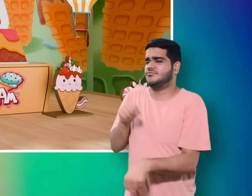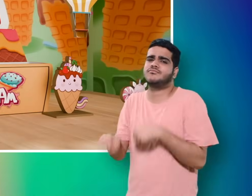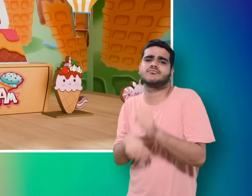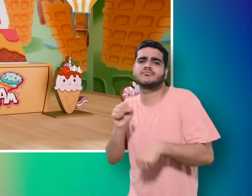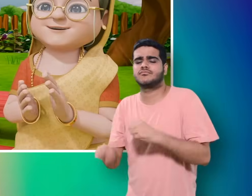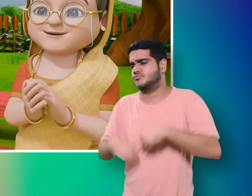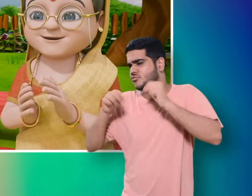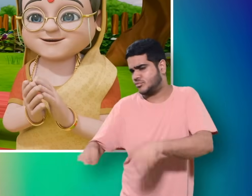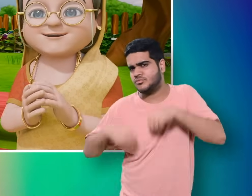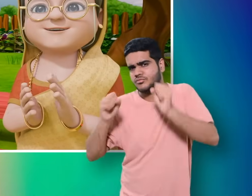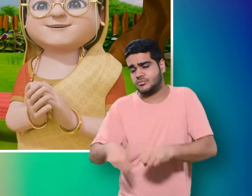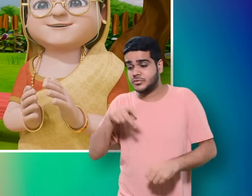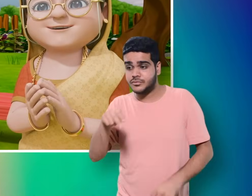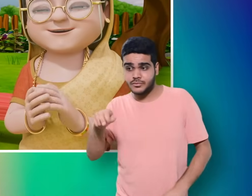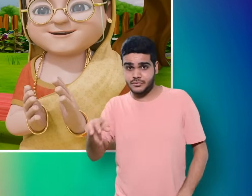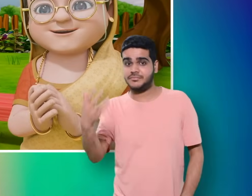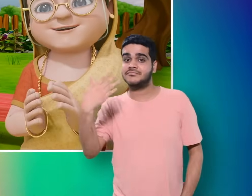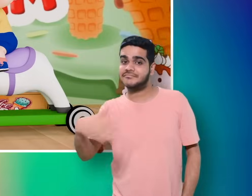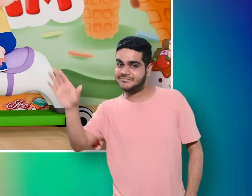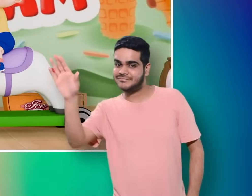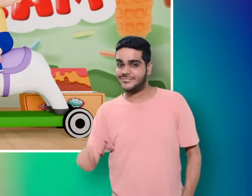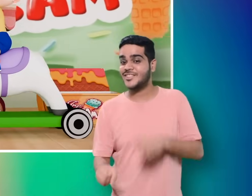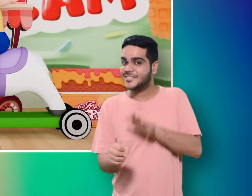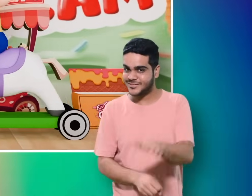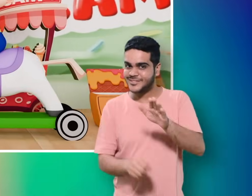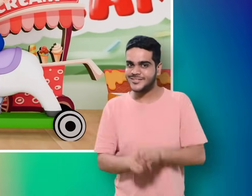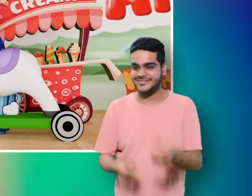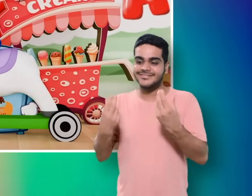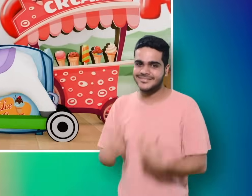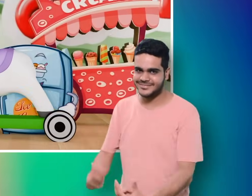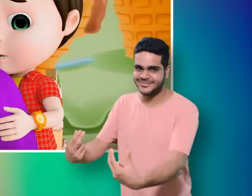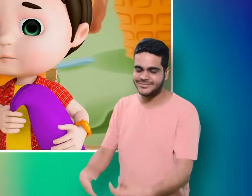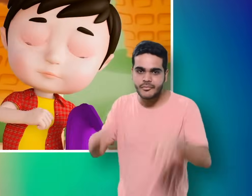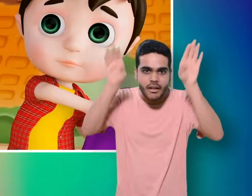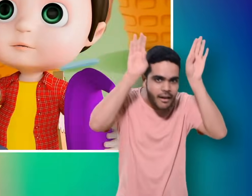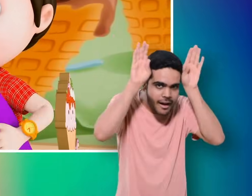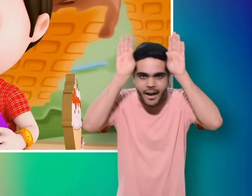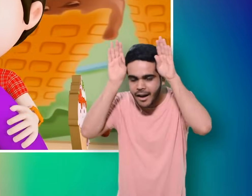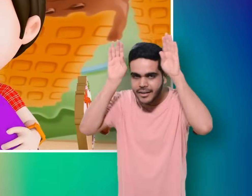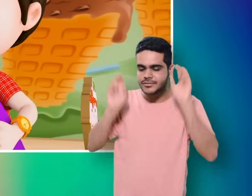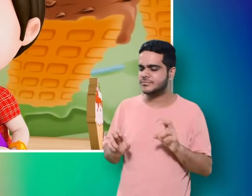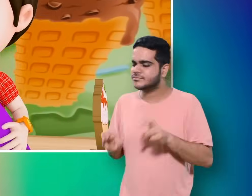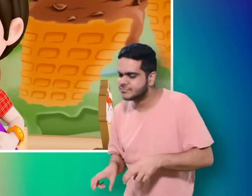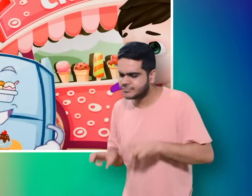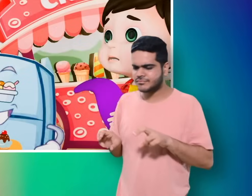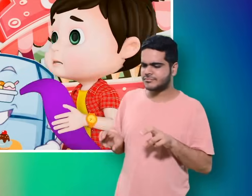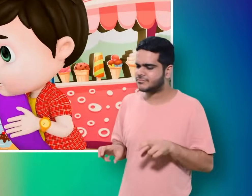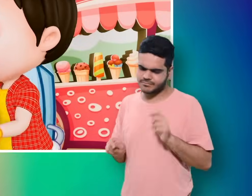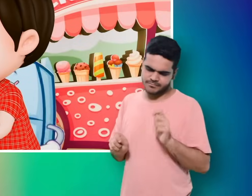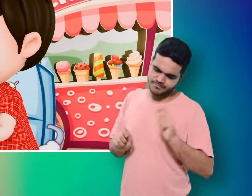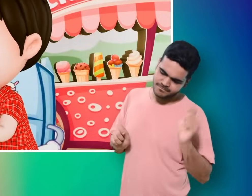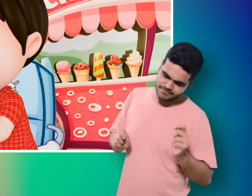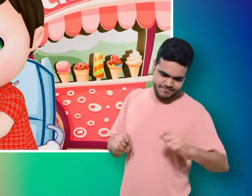दौड़ा दौड़ा दौड़ा घोड़ा दुम उठा के दौड़ा। लकड़ी की काठी, काठी पे